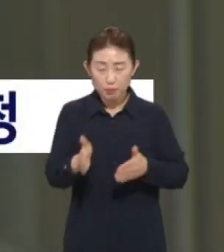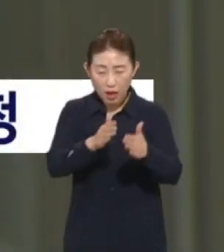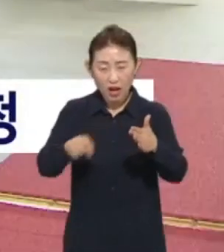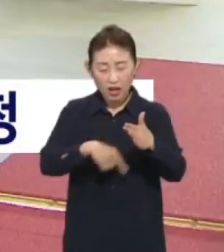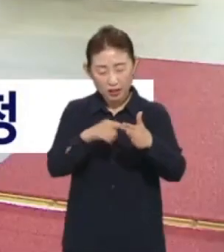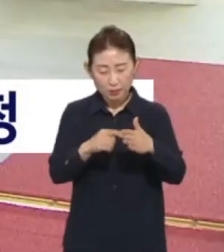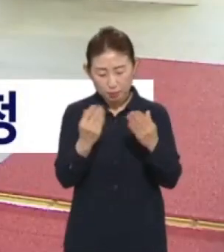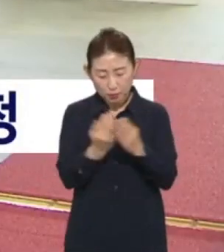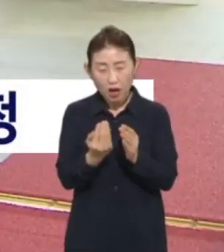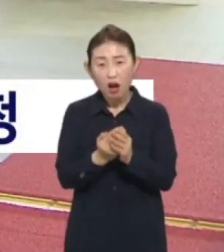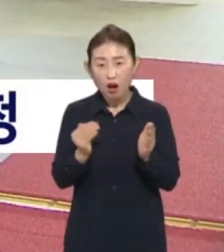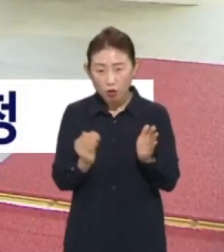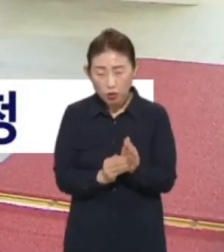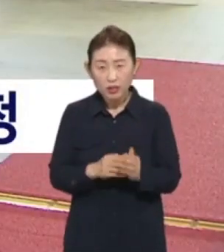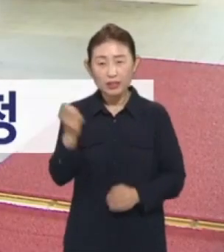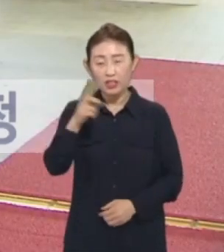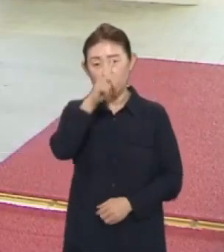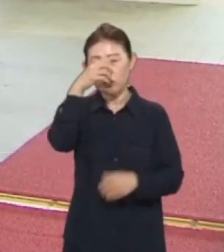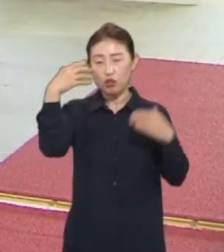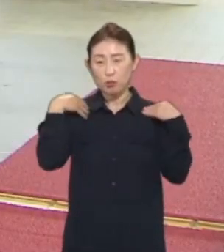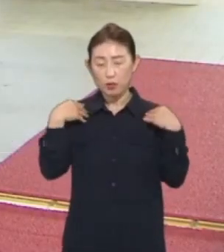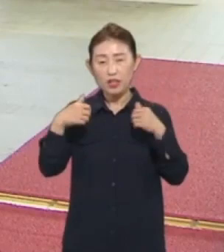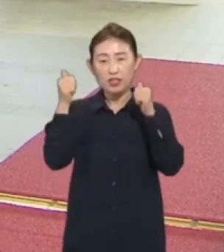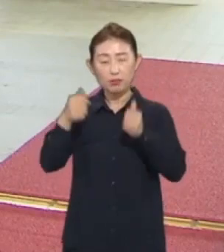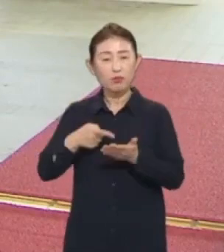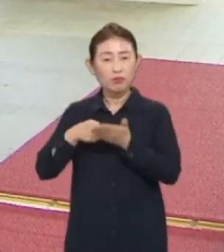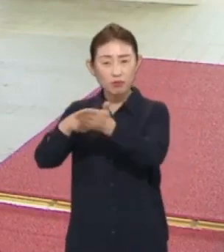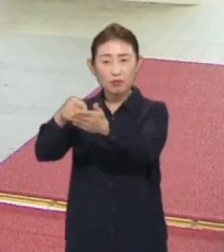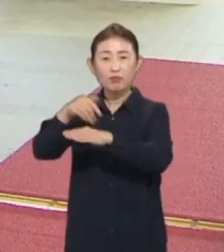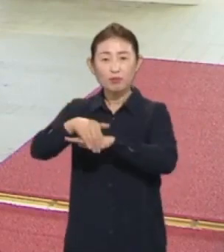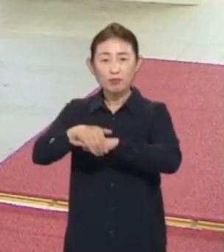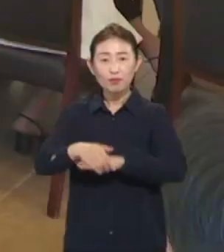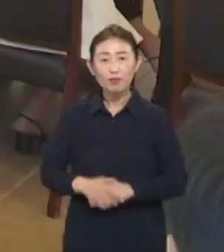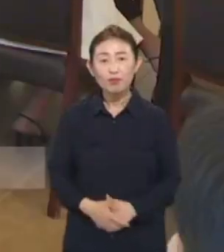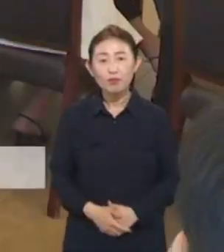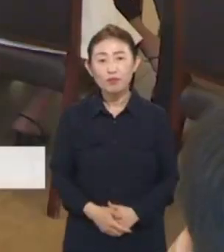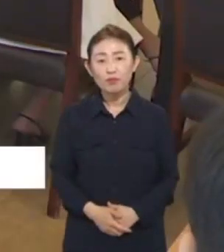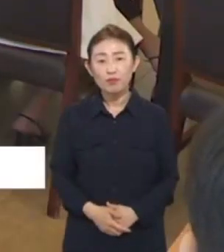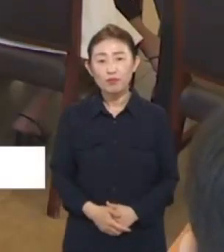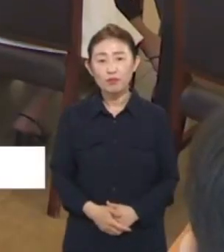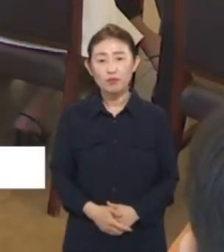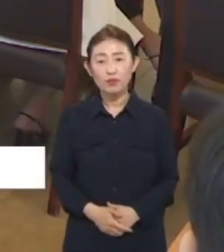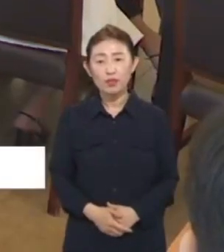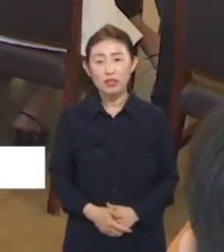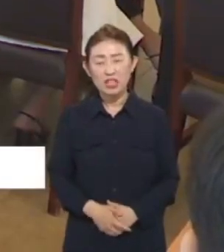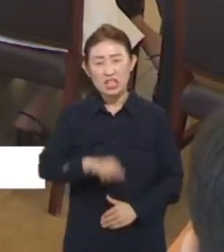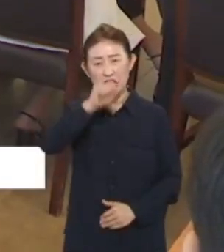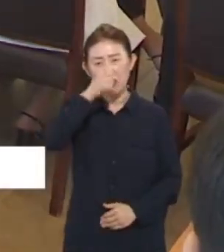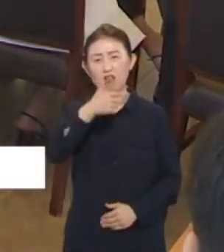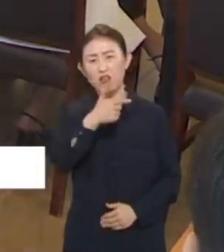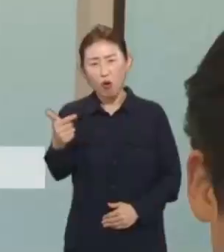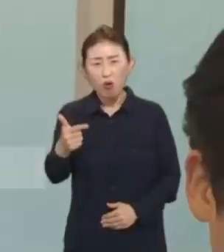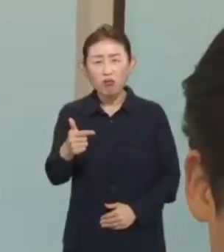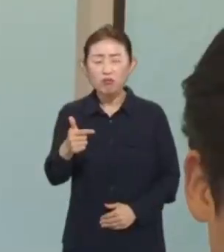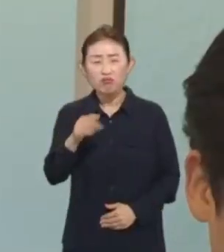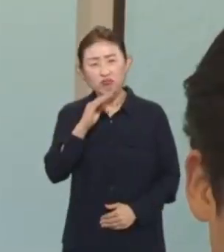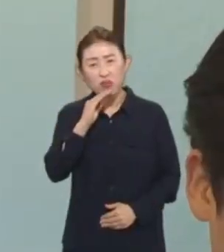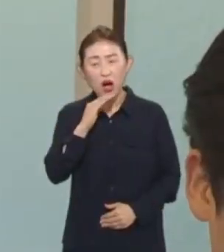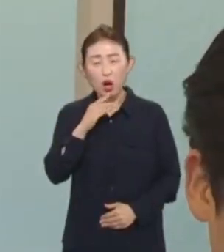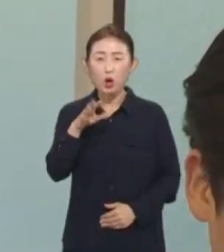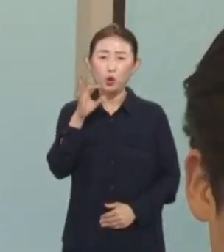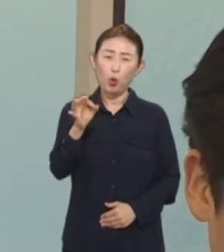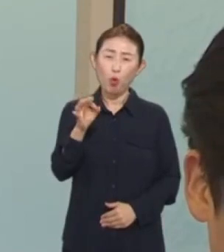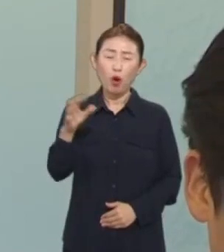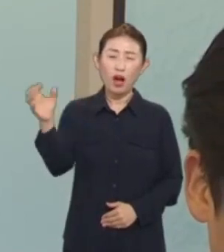작업이 끝나면 올해 안에 예비 타당성 조사를 신청할 계획이라는 겁니다. 다만 많은 예산이 투입되는 만큼